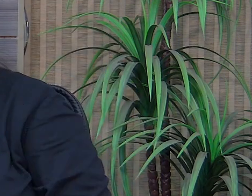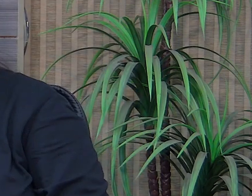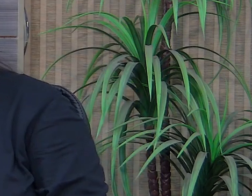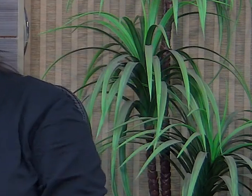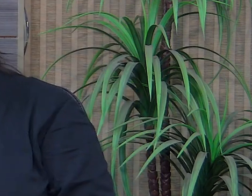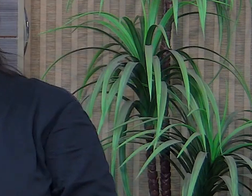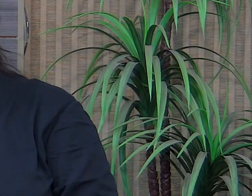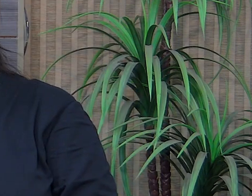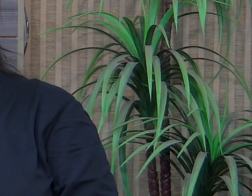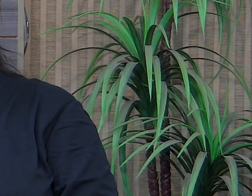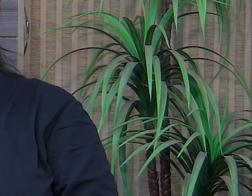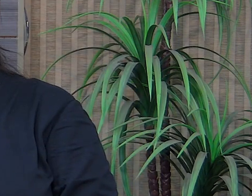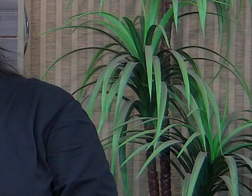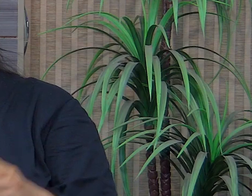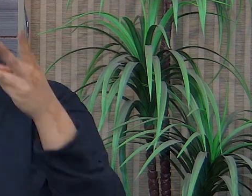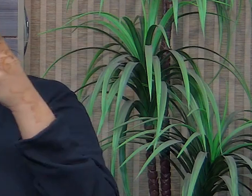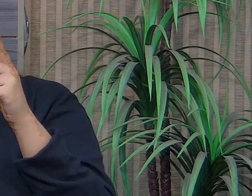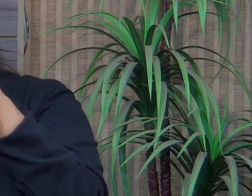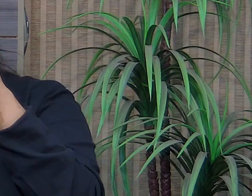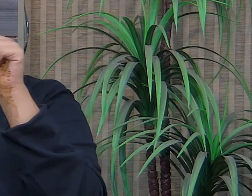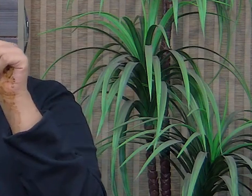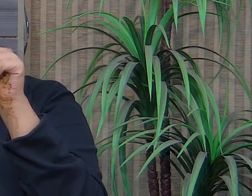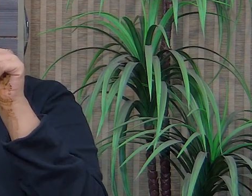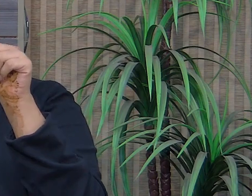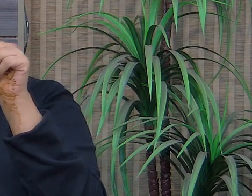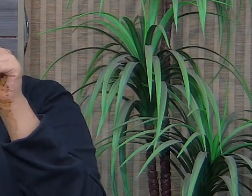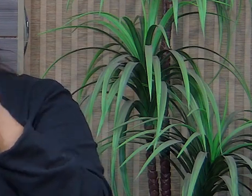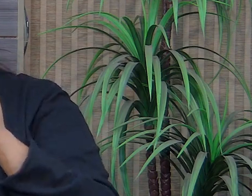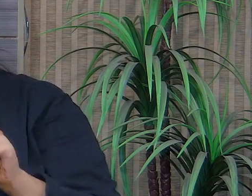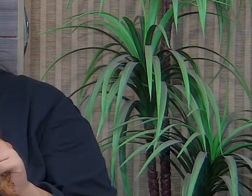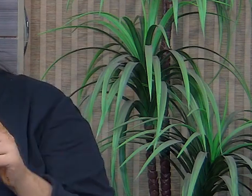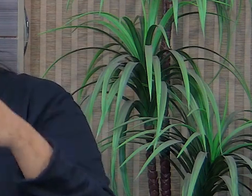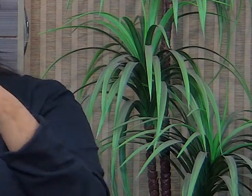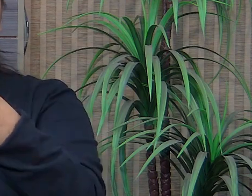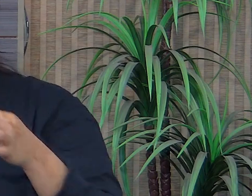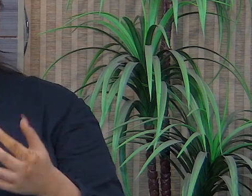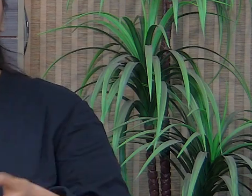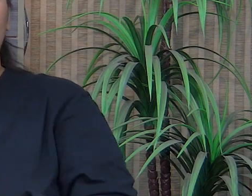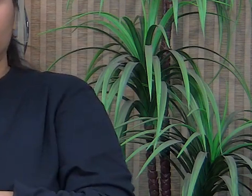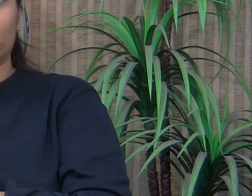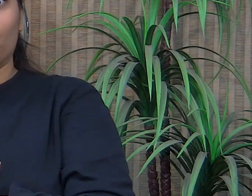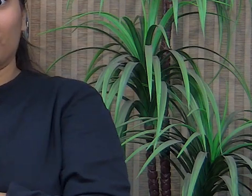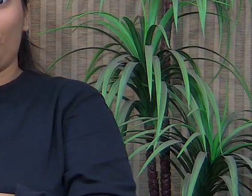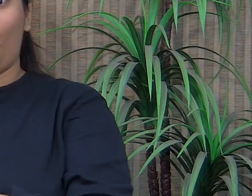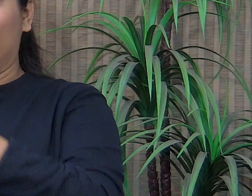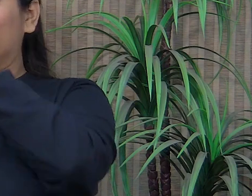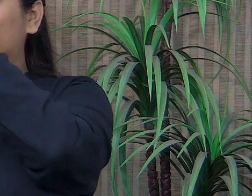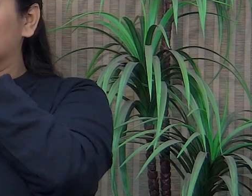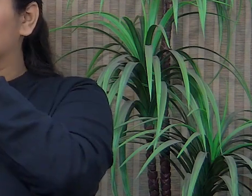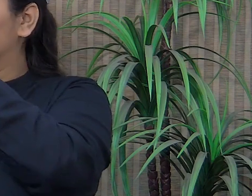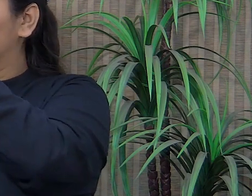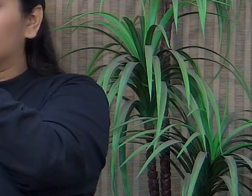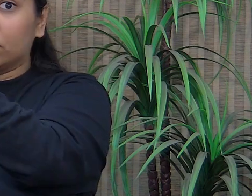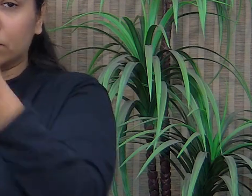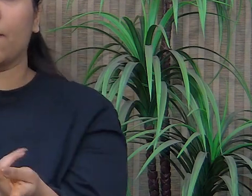है। उसके बाद ऑफ कोर्स पाला पेंटिंग्स, पाला पेंटिंग्स, यहाँ पर बुद्ध समयकालीन